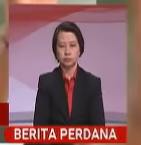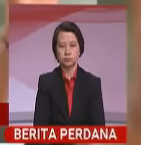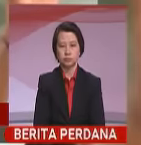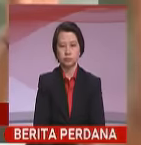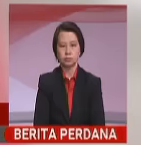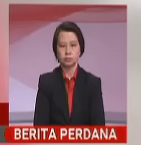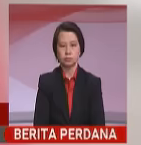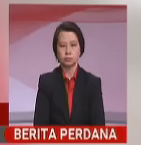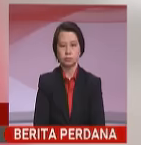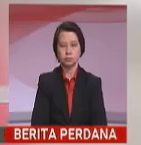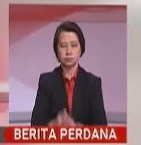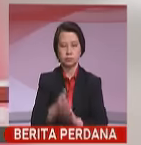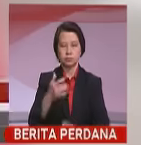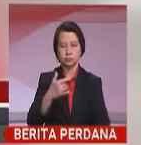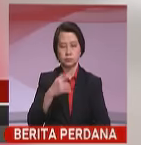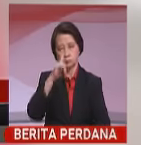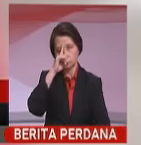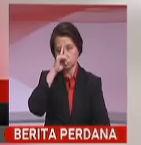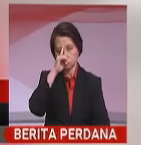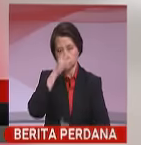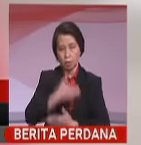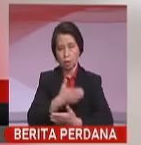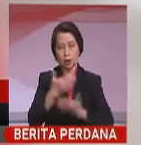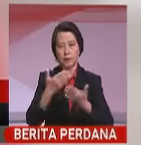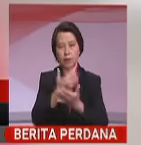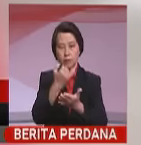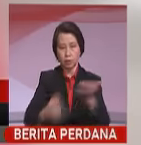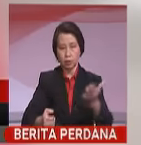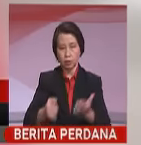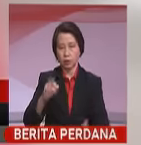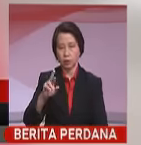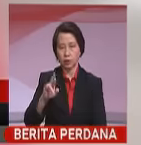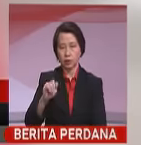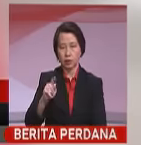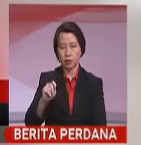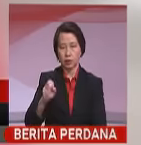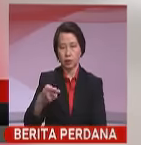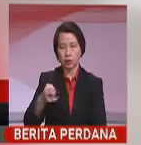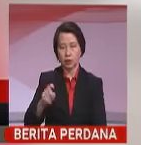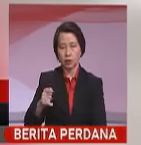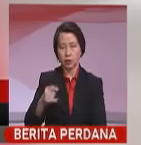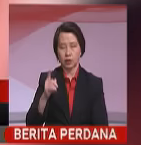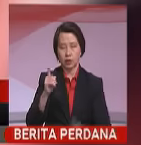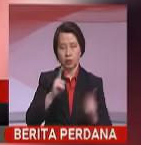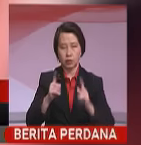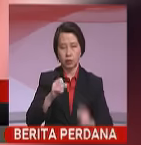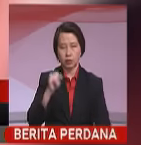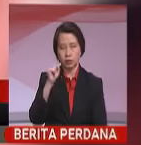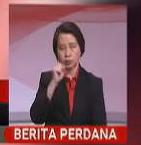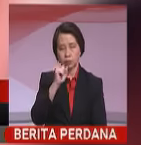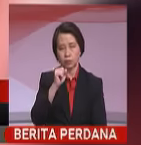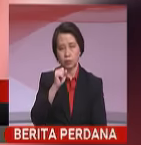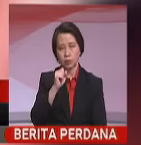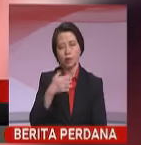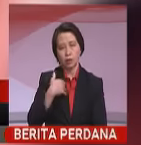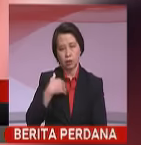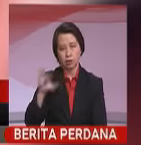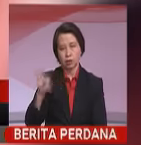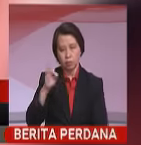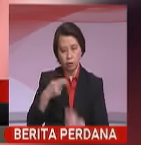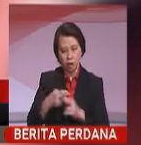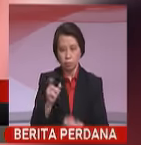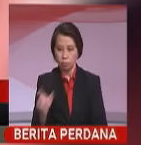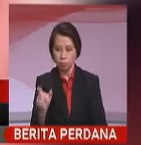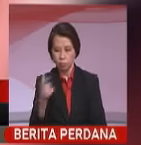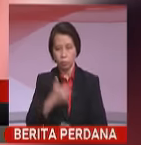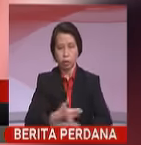Seorang bapa di India menamakan anaknya yang baru lahir dengan nama Hrithik sempena nama bintang Bollywood Hrithik Roshan. Nama itu dipilih kerana